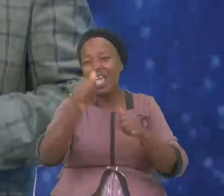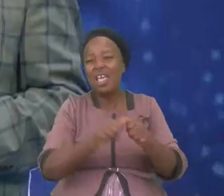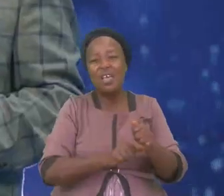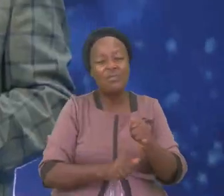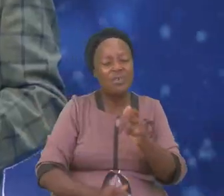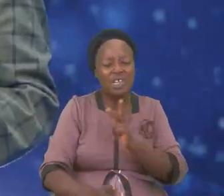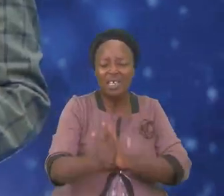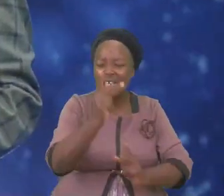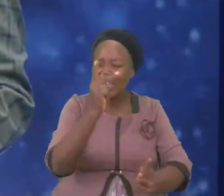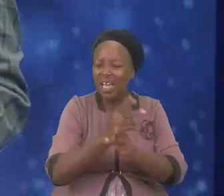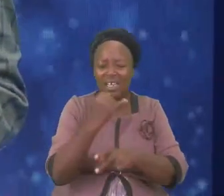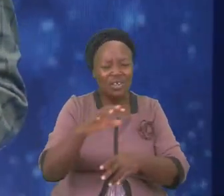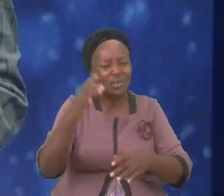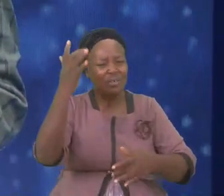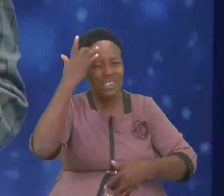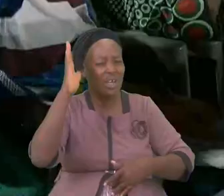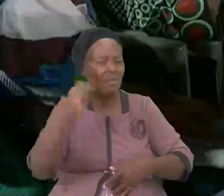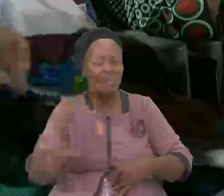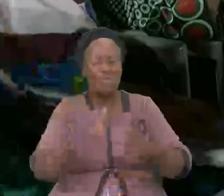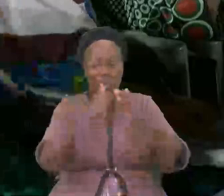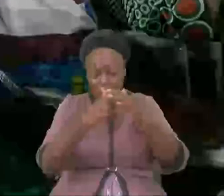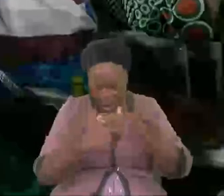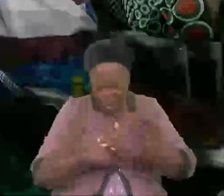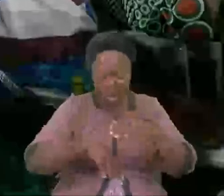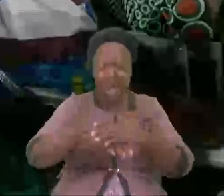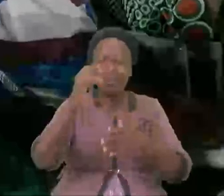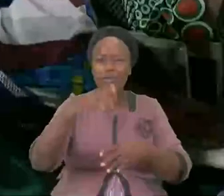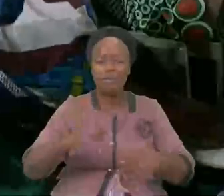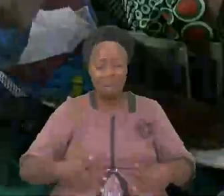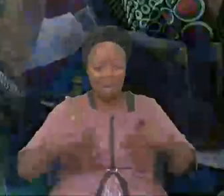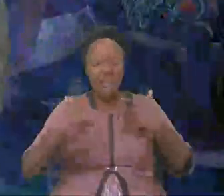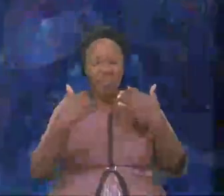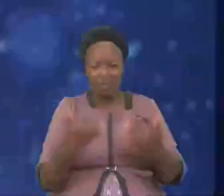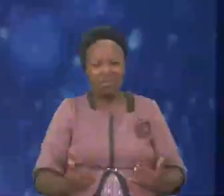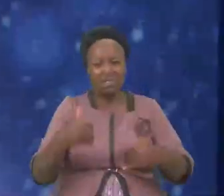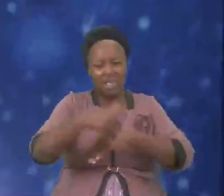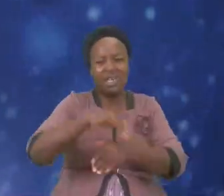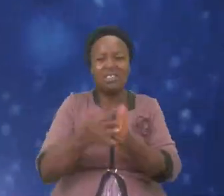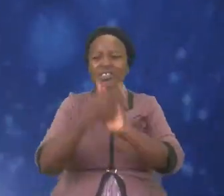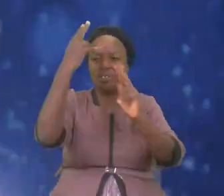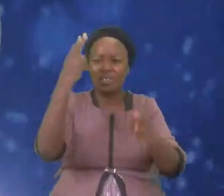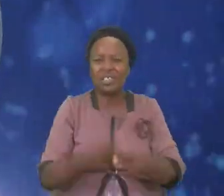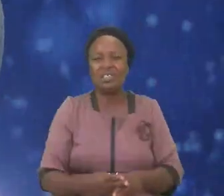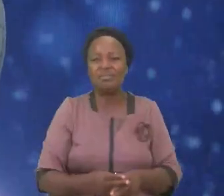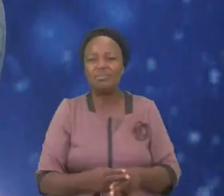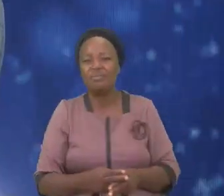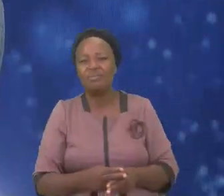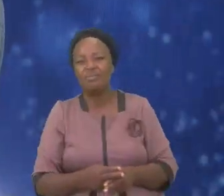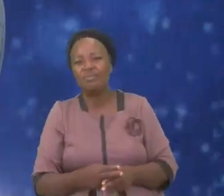toute forme de maladie, va fléchir de ta vie au nom de